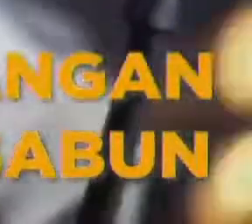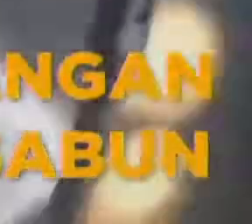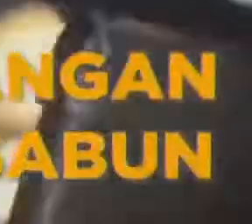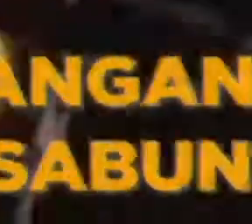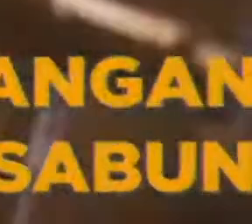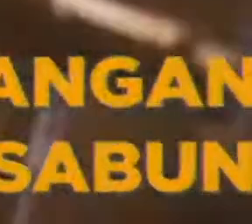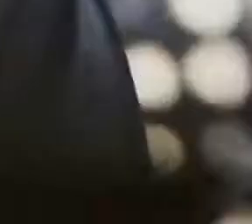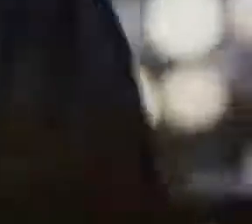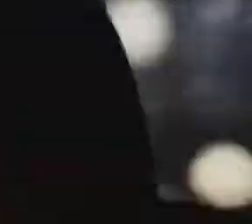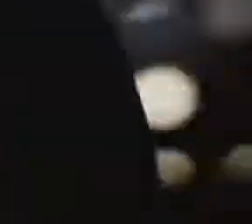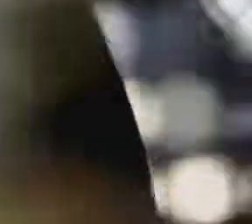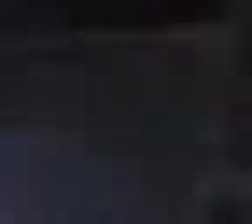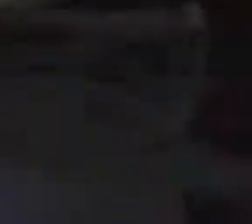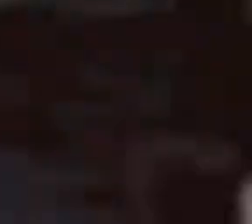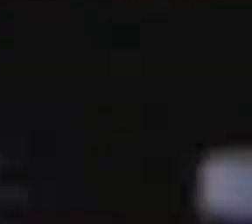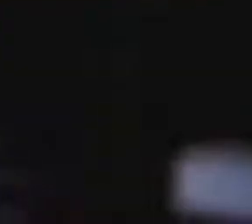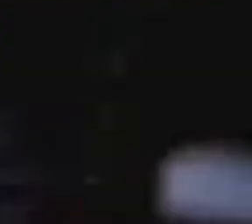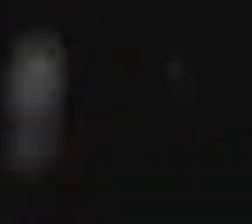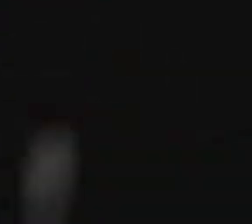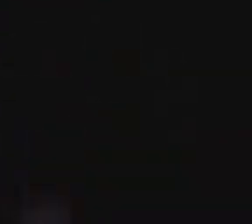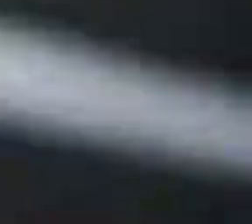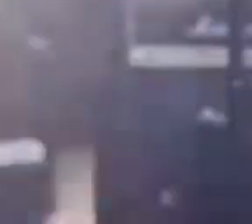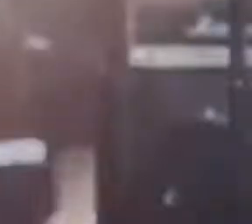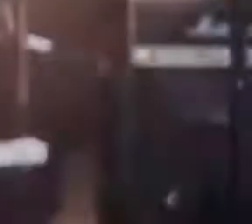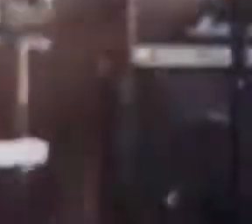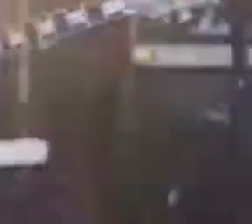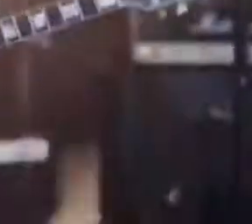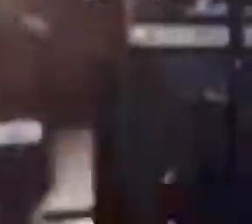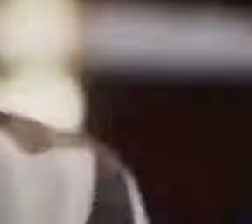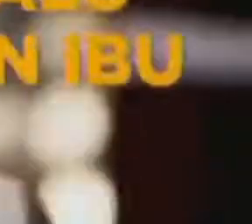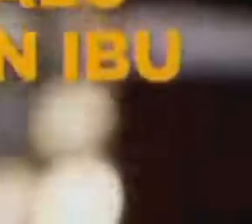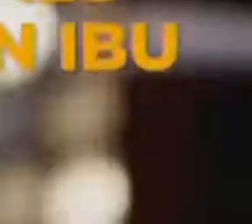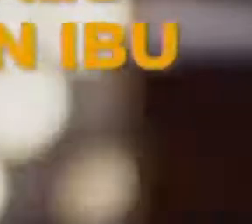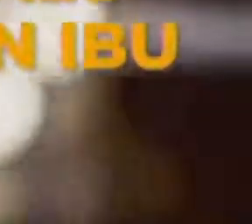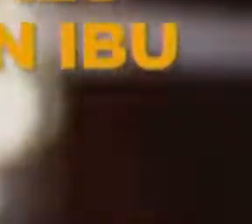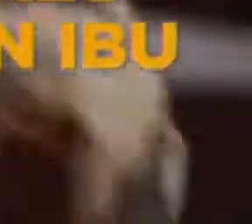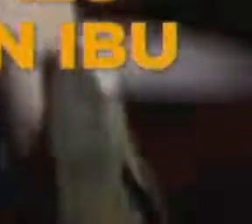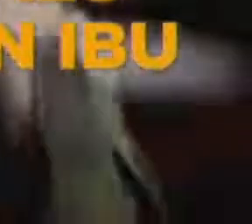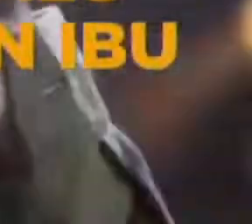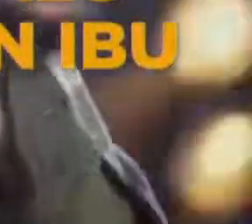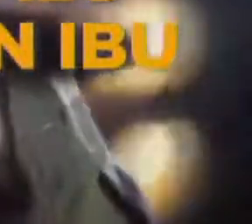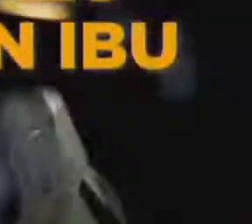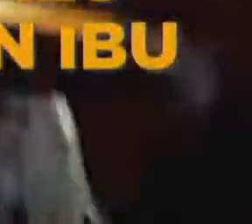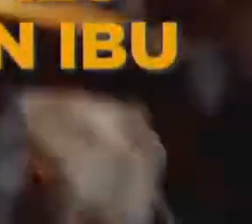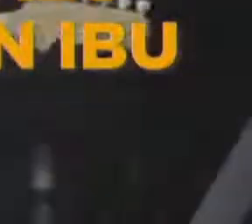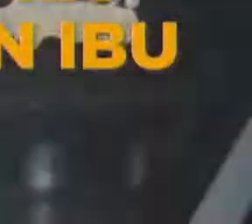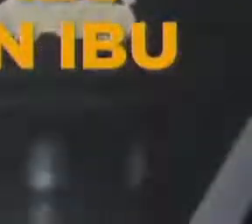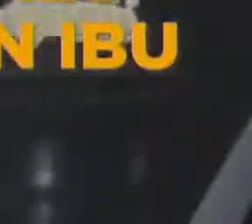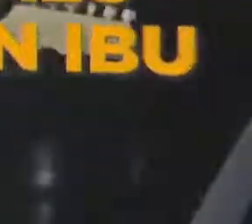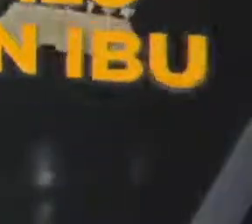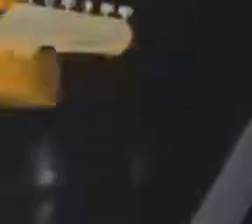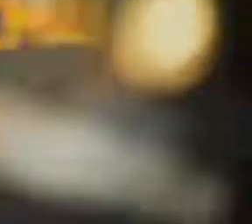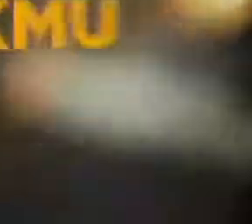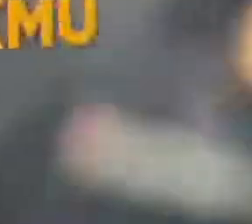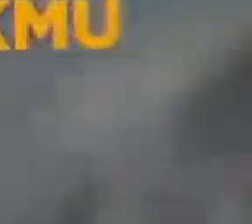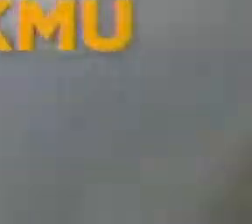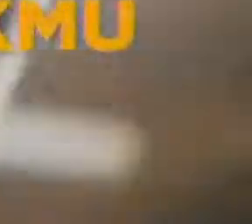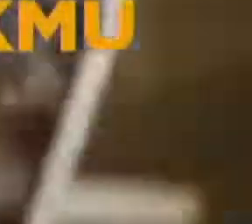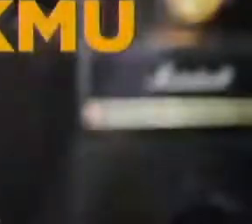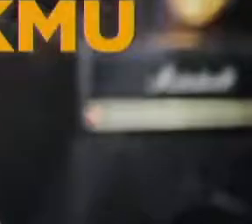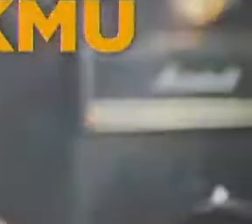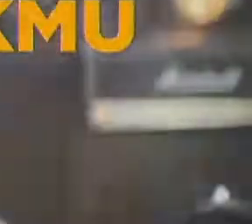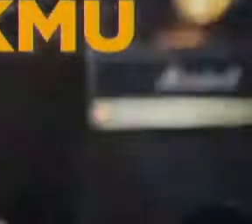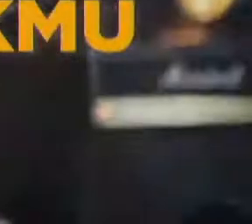pakai sabun, jangan sampai tertular. Ingat selalu pesan ibu,